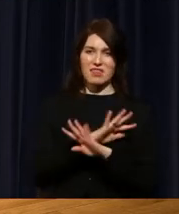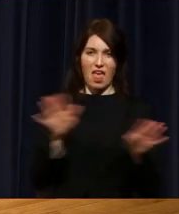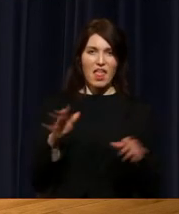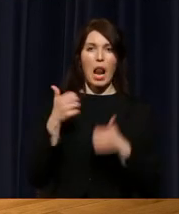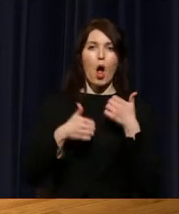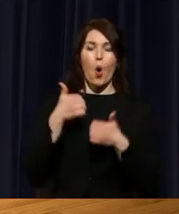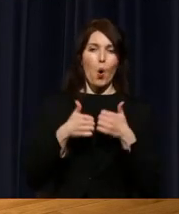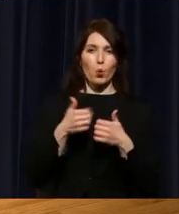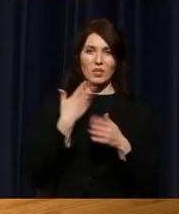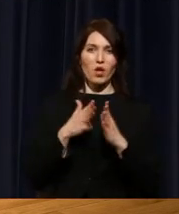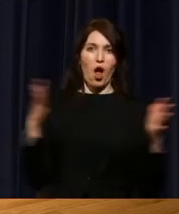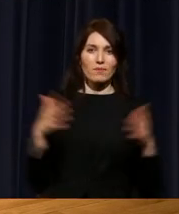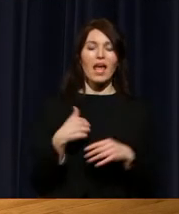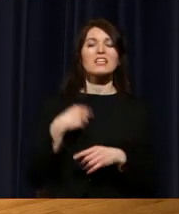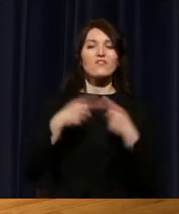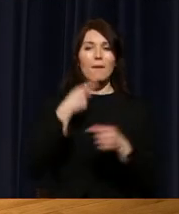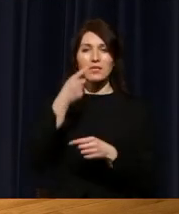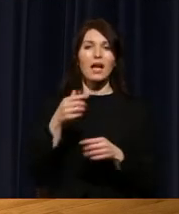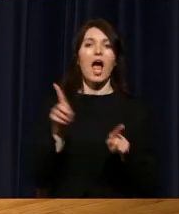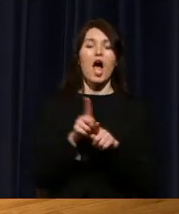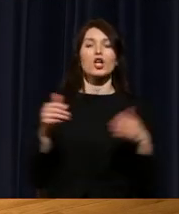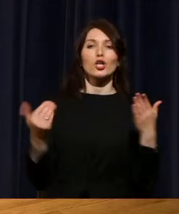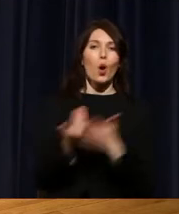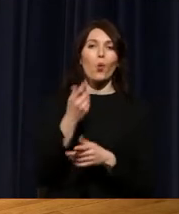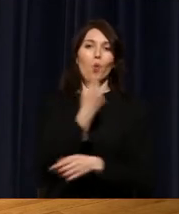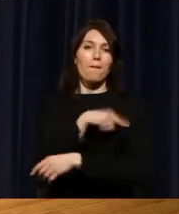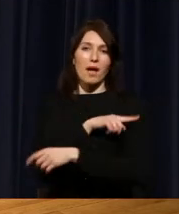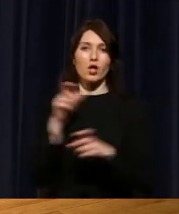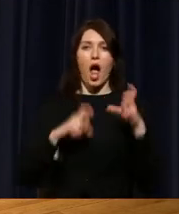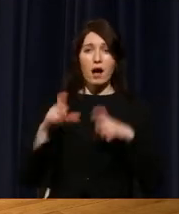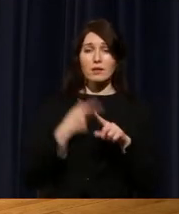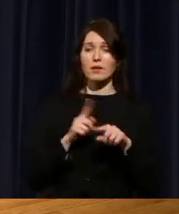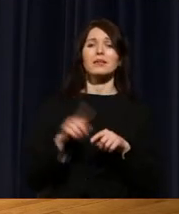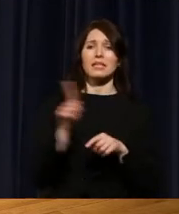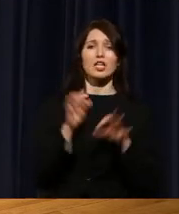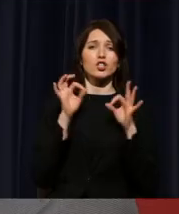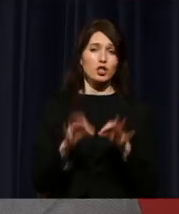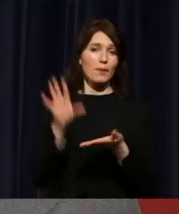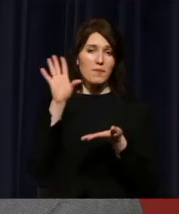Es noteikti šobrīd arī saku jauno mediķu akadēmijā, jo ir tiešām tā